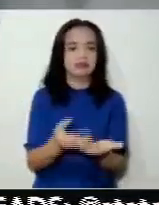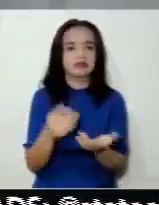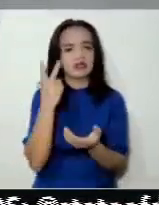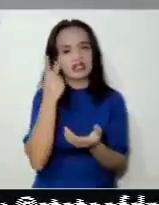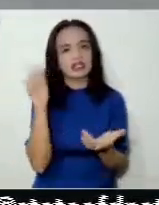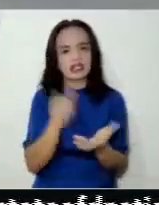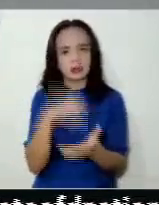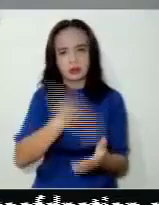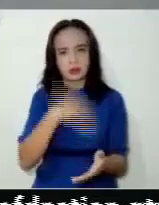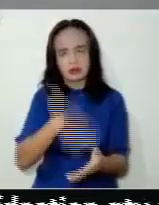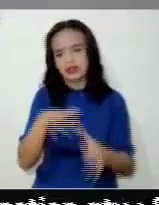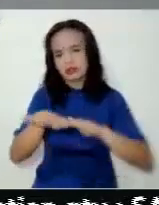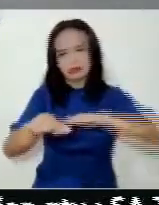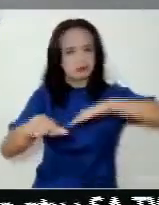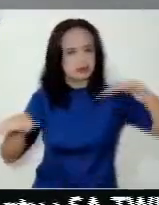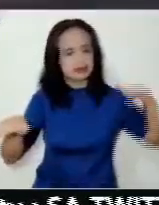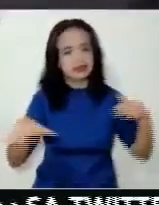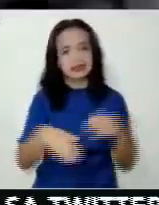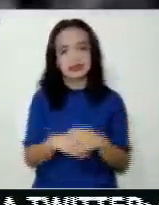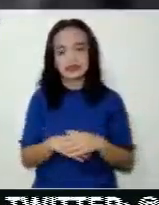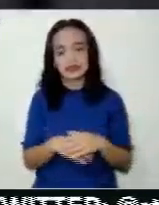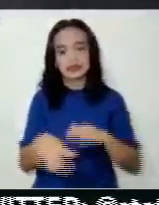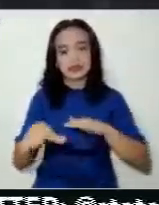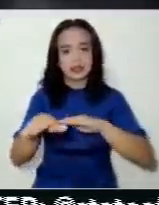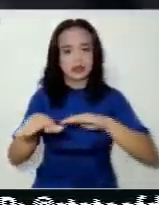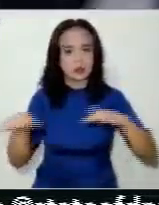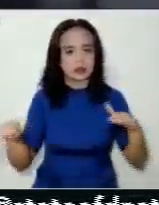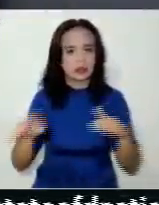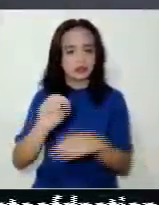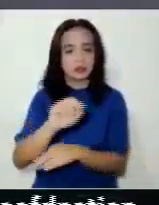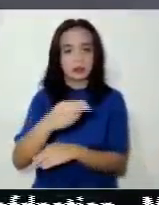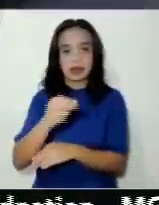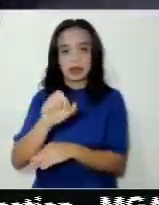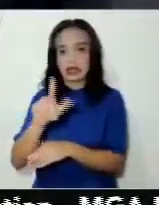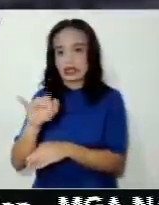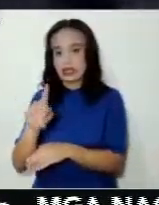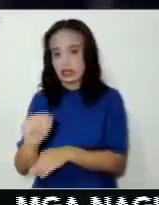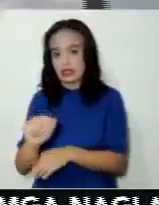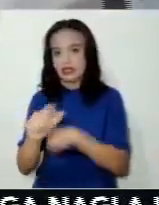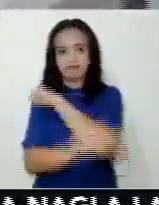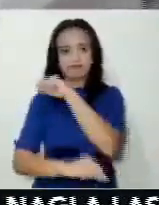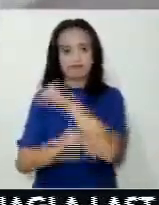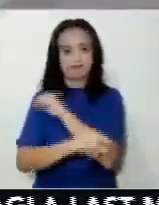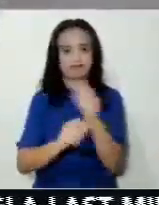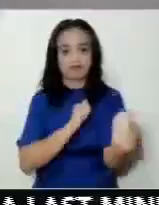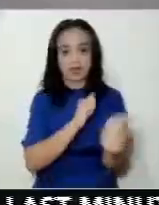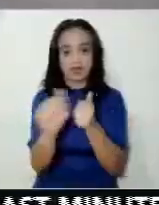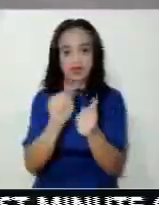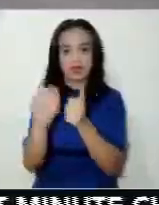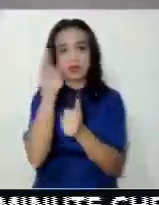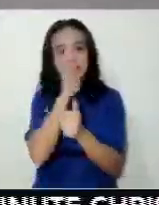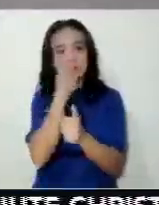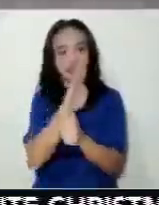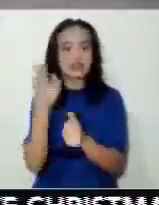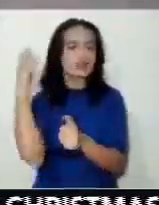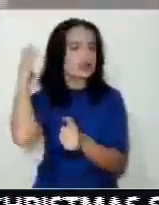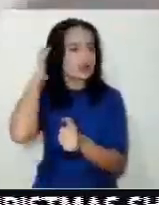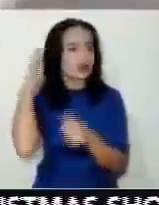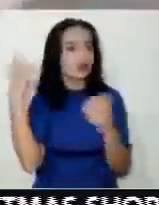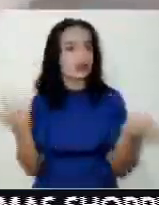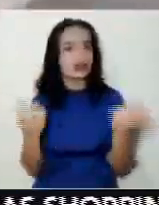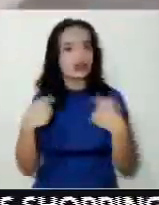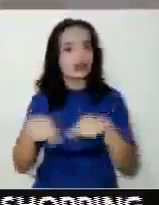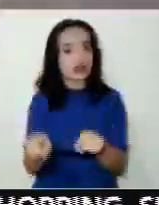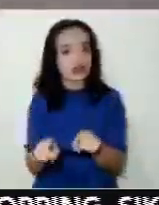Sa tindi ng traffic sa Maharlika Highway sa Quezon, nadaanan ng mga pa-Bicol, Visayas at Mindanao, ang biyahe sa Gumaca na wala pang